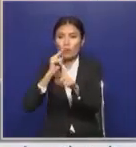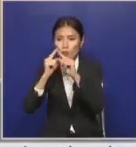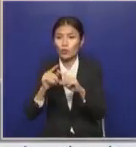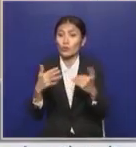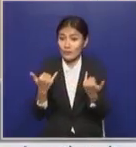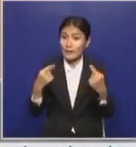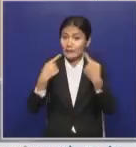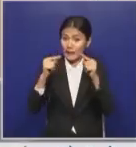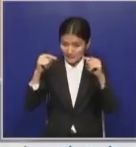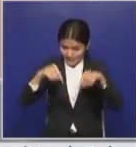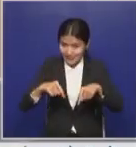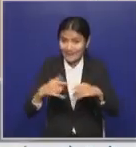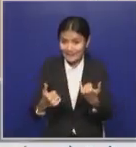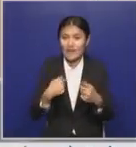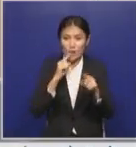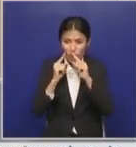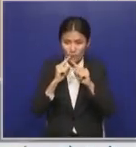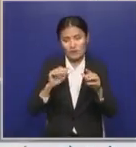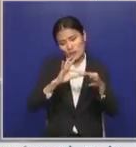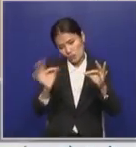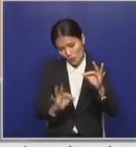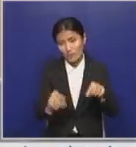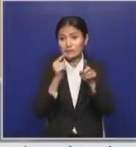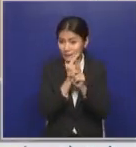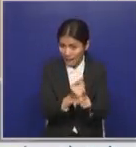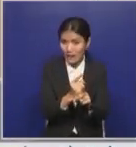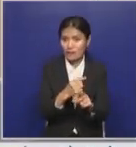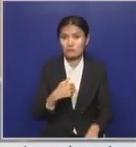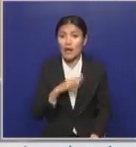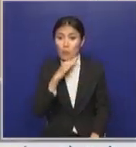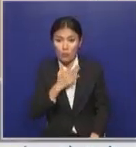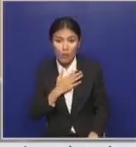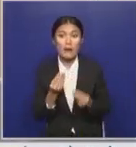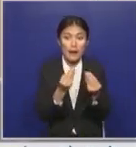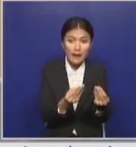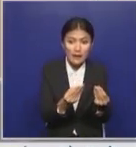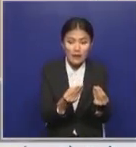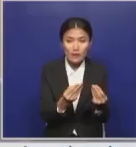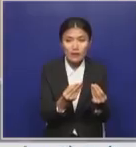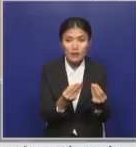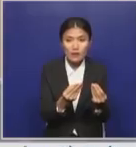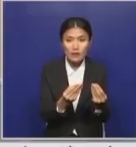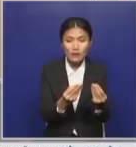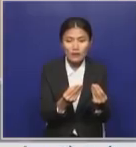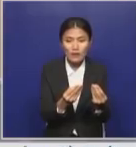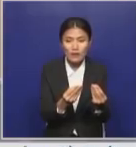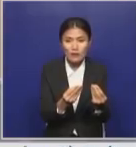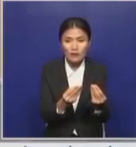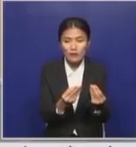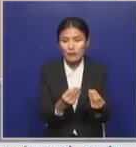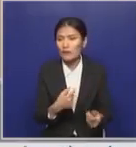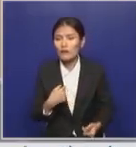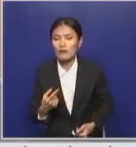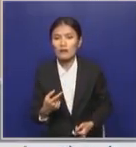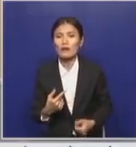ความไม่เข้าใจกันผมให้อนุญาตให้อะเดี๋ยวทางฝ่ายรัฐบาลถ้าหนูเกลียดคัมภีร์อธิบายทุกเรื่องที่กว่า